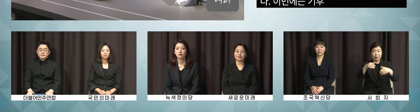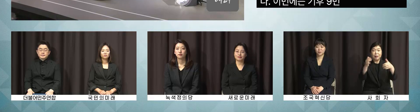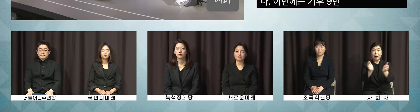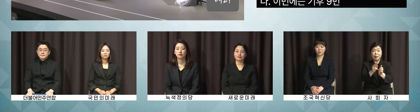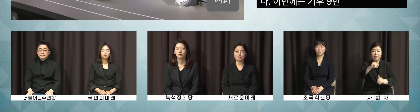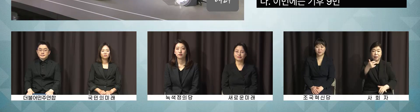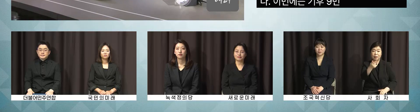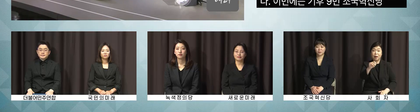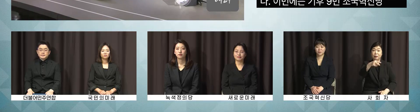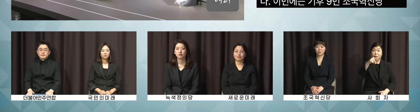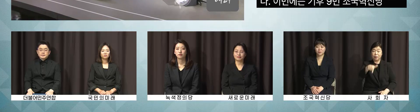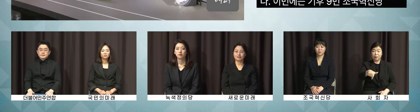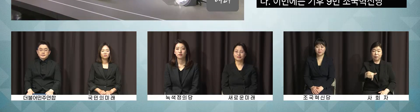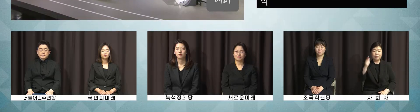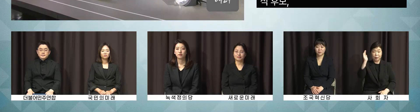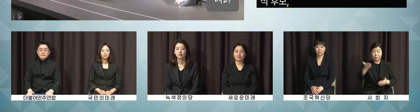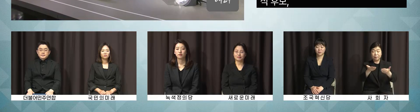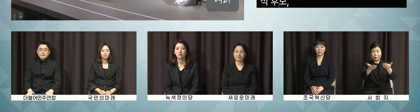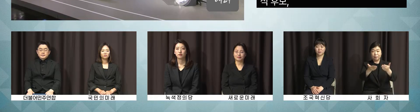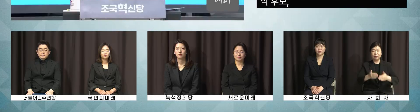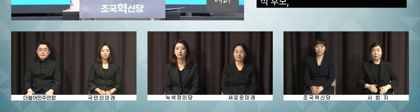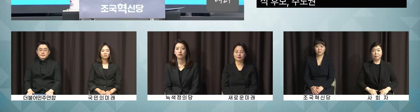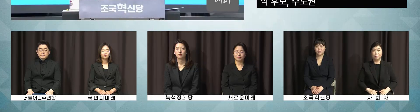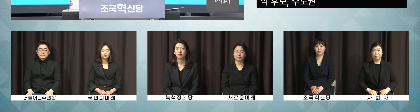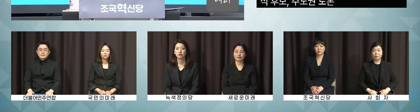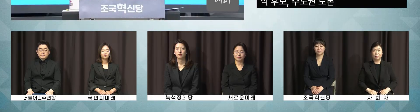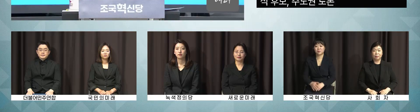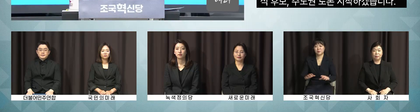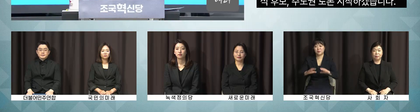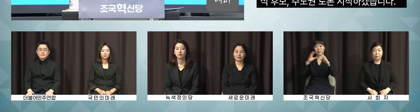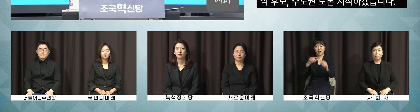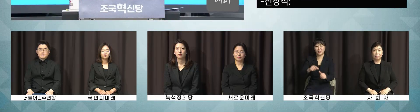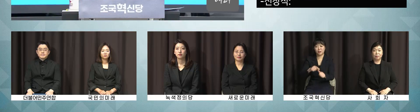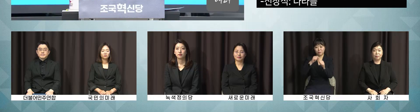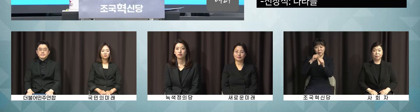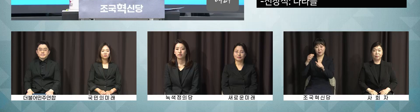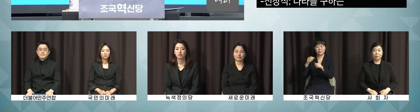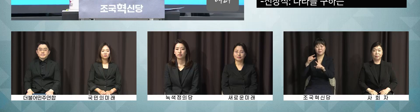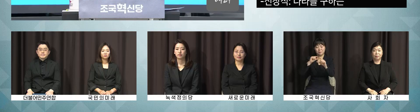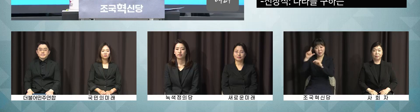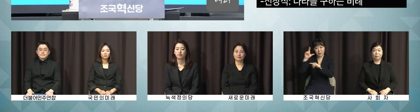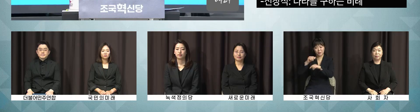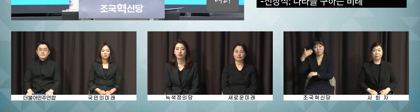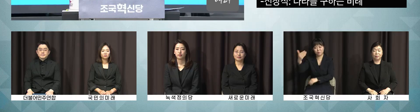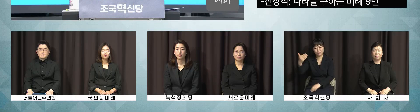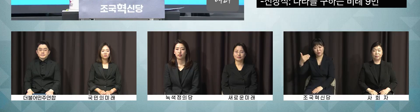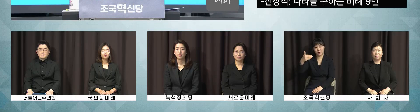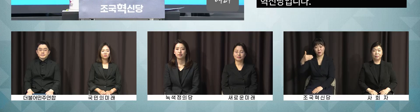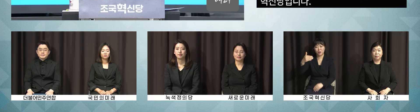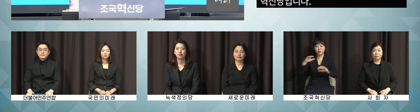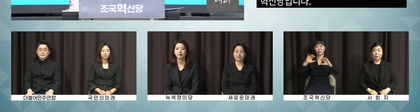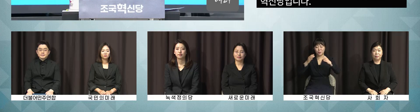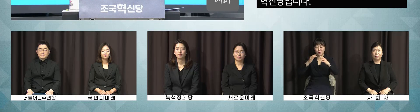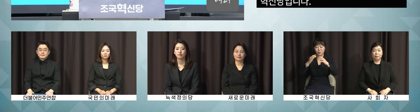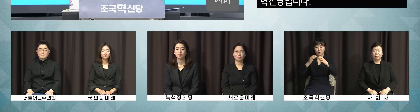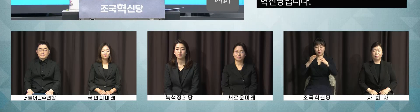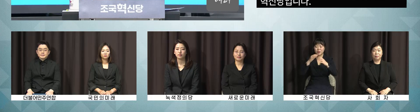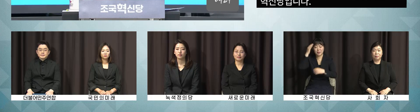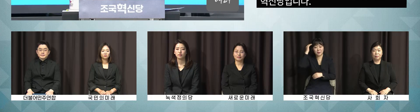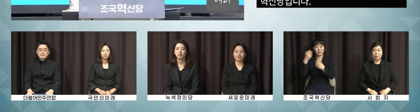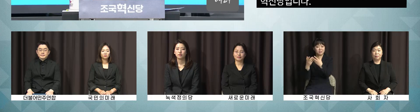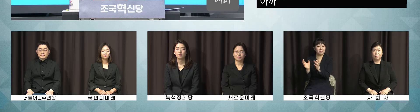신장식 후보 주도권 토론 시작하겠습니다. 네, 나라를 구하는 비례 9번 조국혁신당입니다.